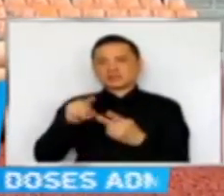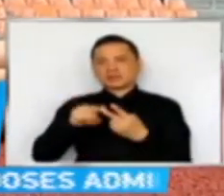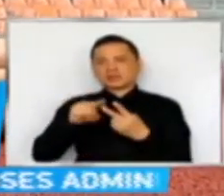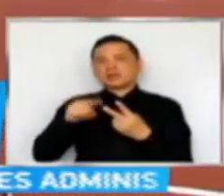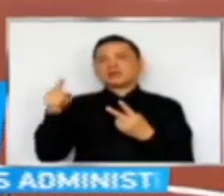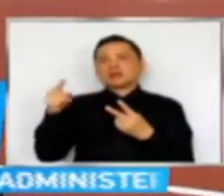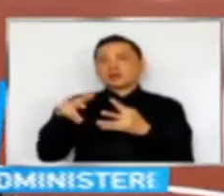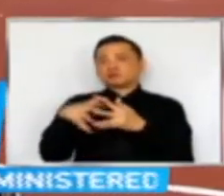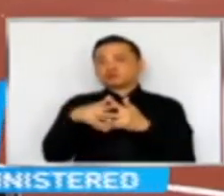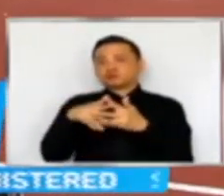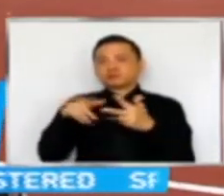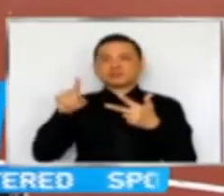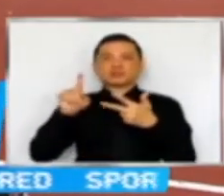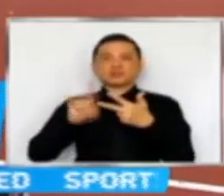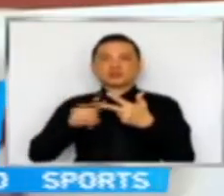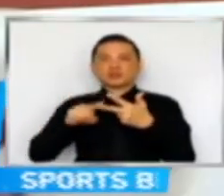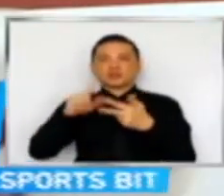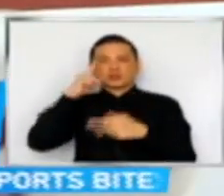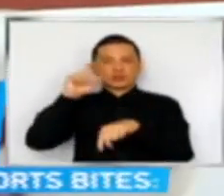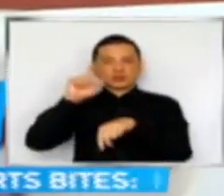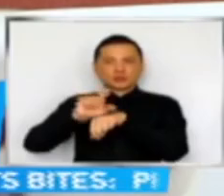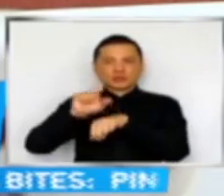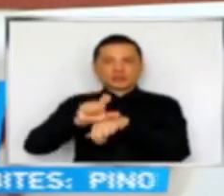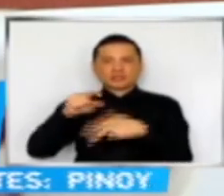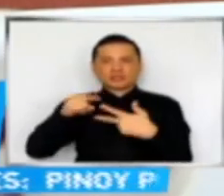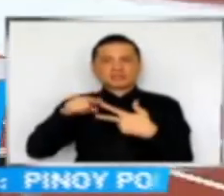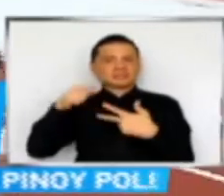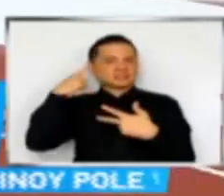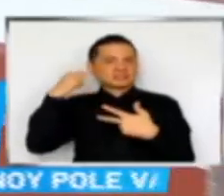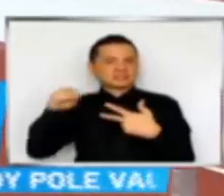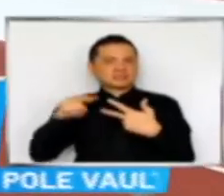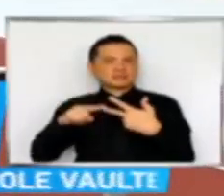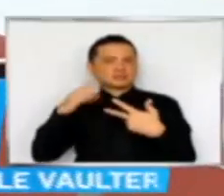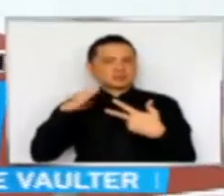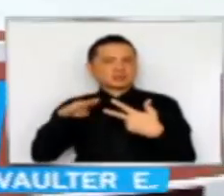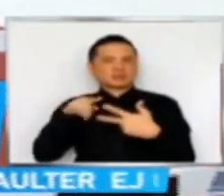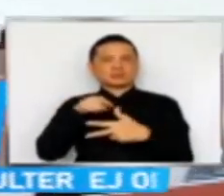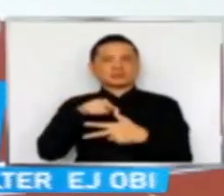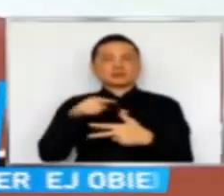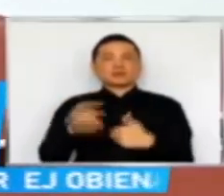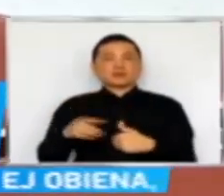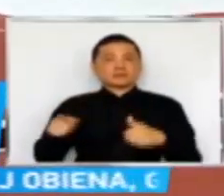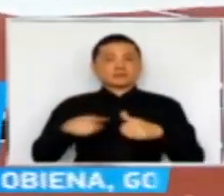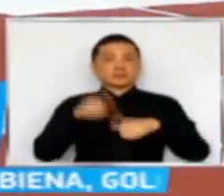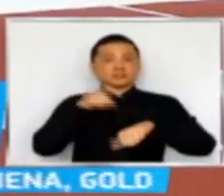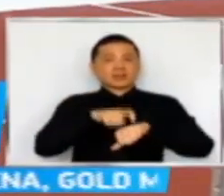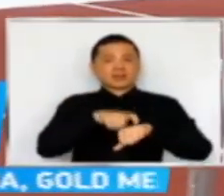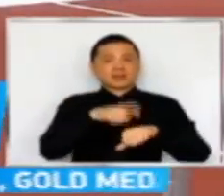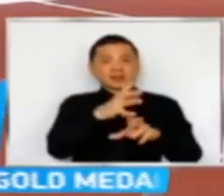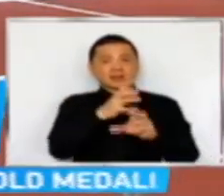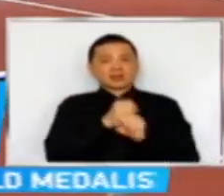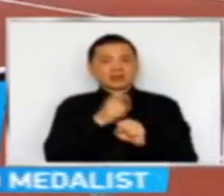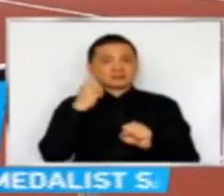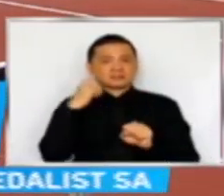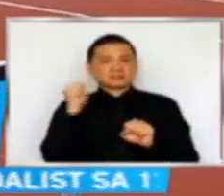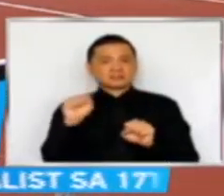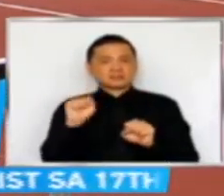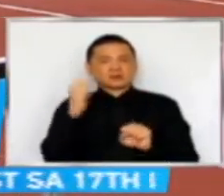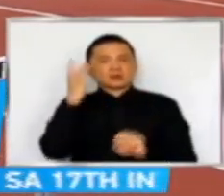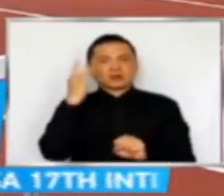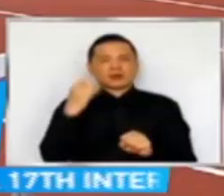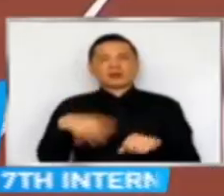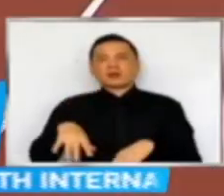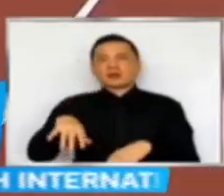ang bronze. Nito pong Agosto, nakuha ni Obiena ang silver medal sa Paris Diamond League nang maklear niya ang